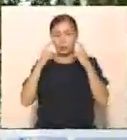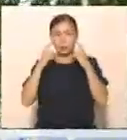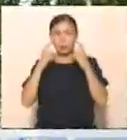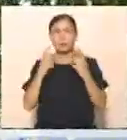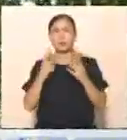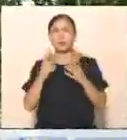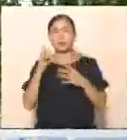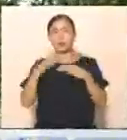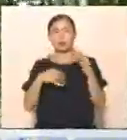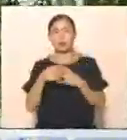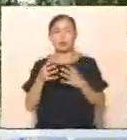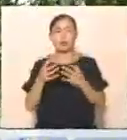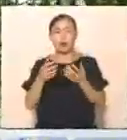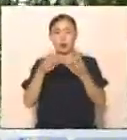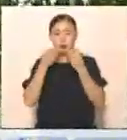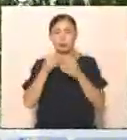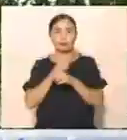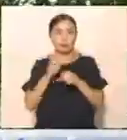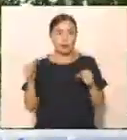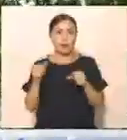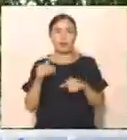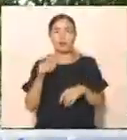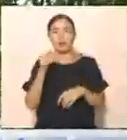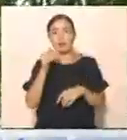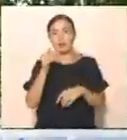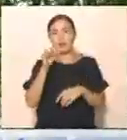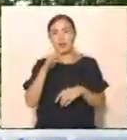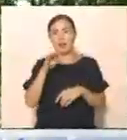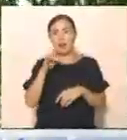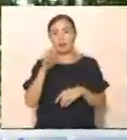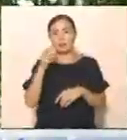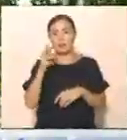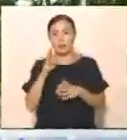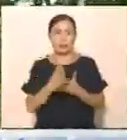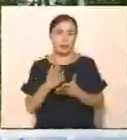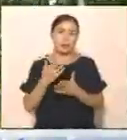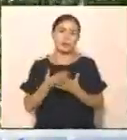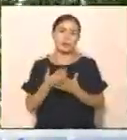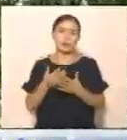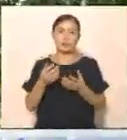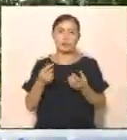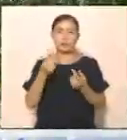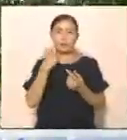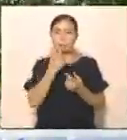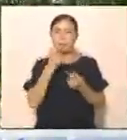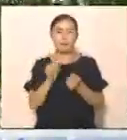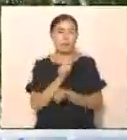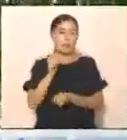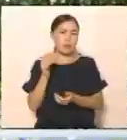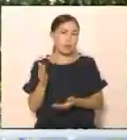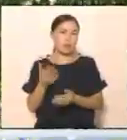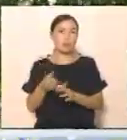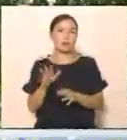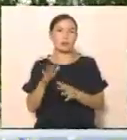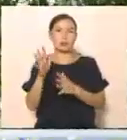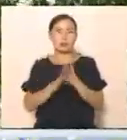ұстай беруге болмайды. Себебі барлық мына фильтрация ғой маска деген. Барлық маска киген нәрсенің барлығы бетіне тұрып қалады да, оны сіз ұстаған сайын